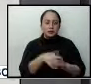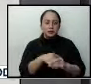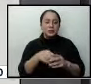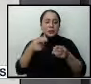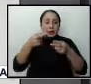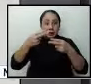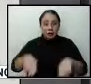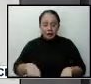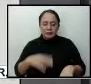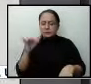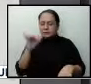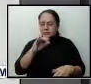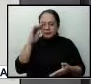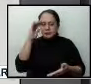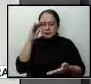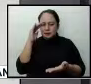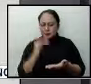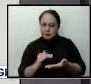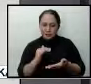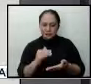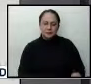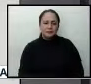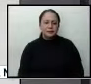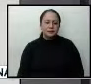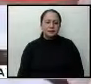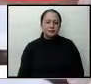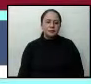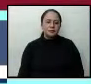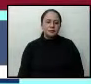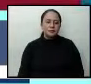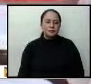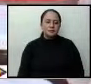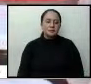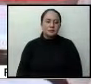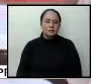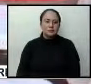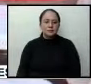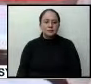rin. Si Clazel Pardilla sa report, Rise and Shine, Clazel.